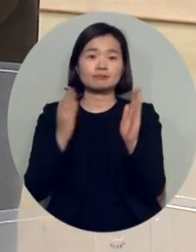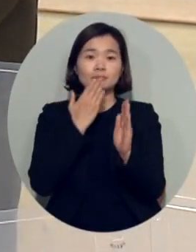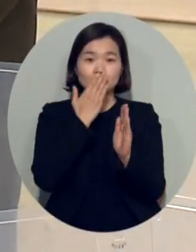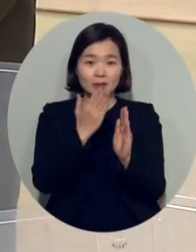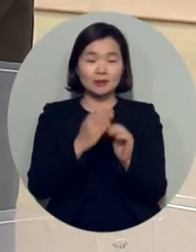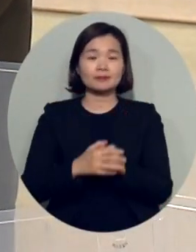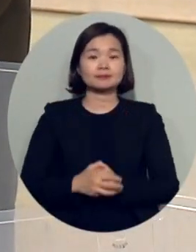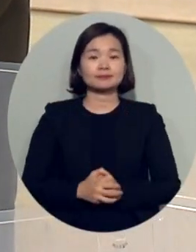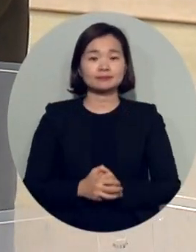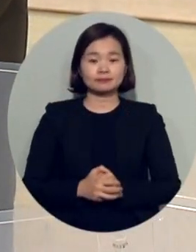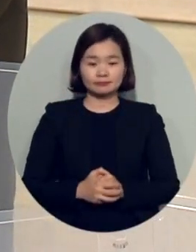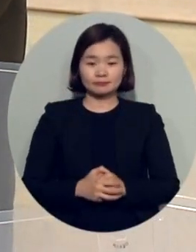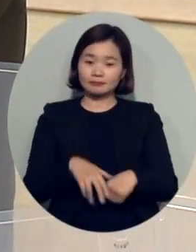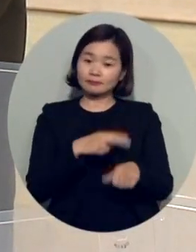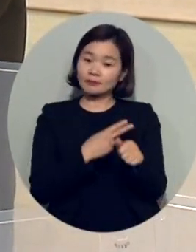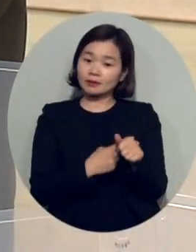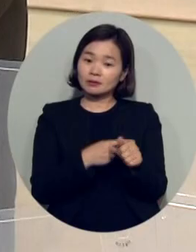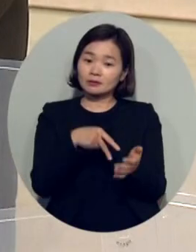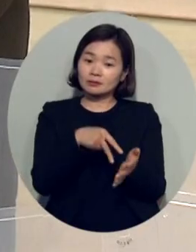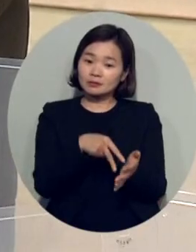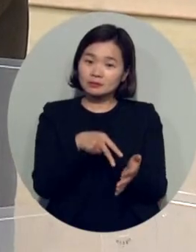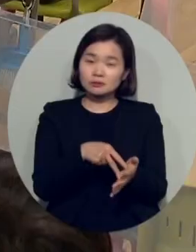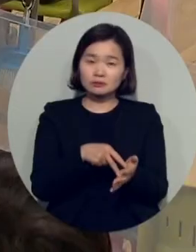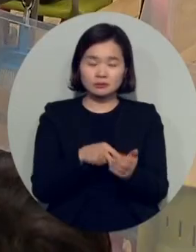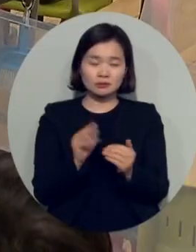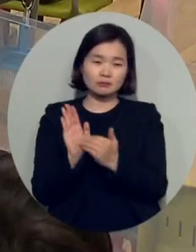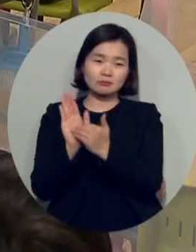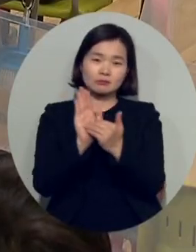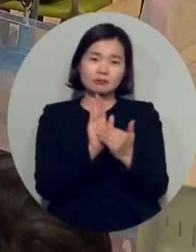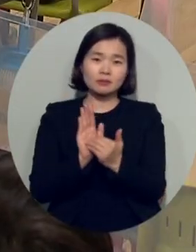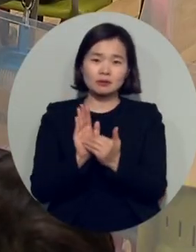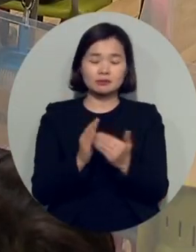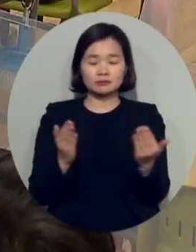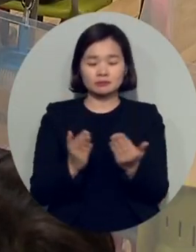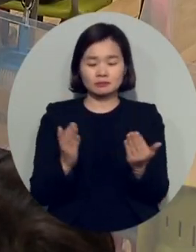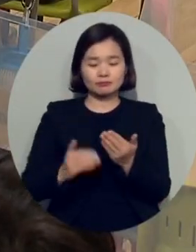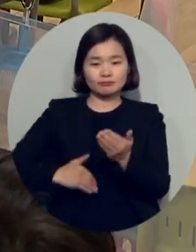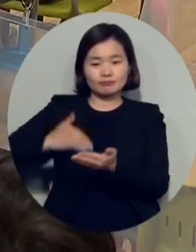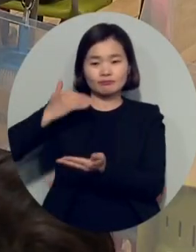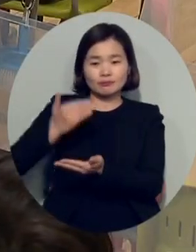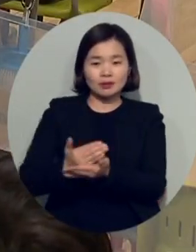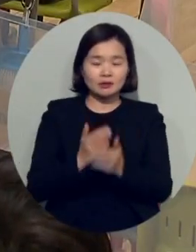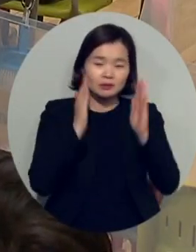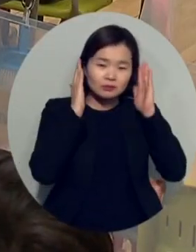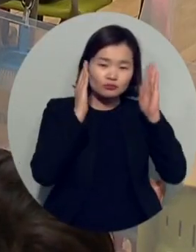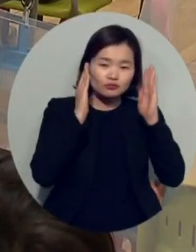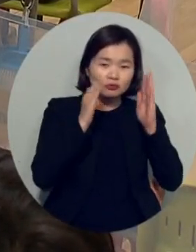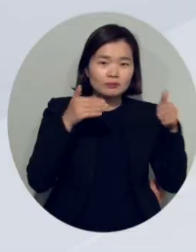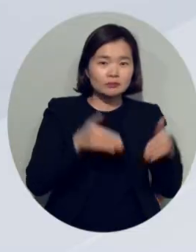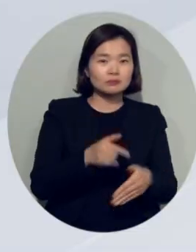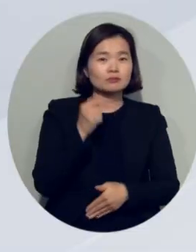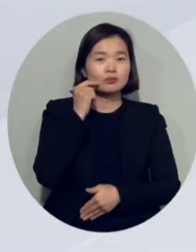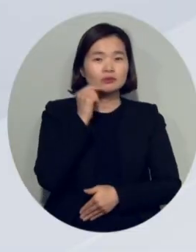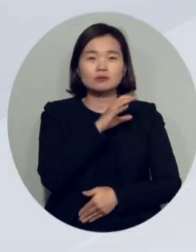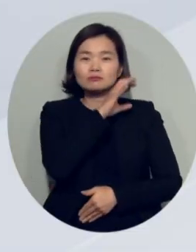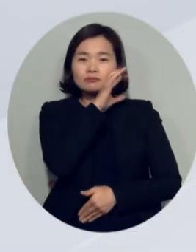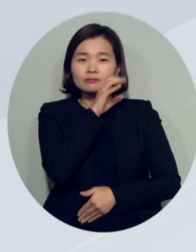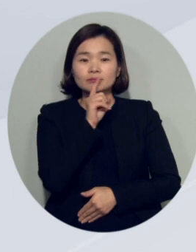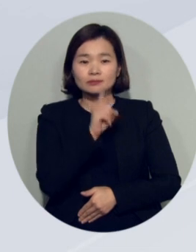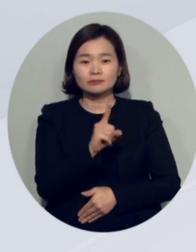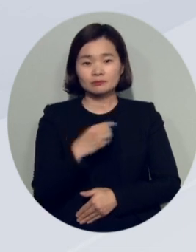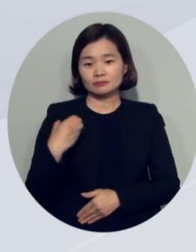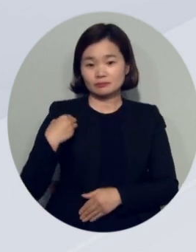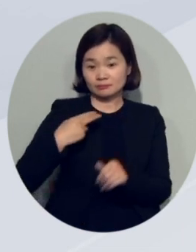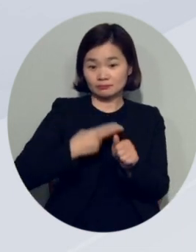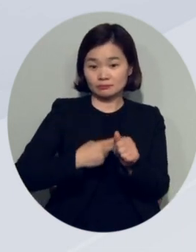했습니다. 교사들은 방역 업무 증가로 수업에 전념할 수 없다며 반발하고 있습니다. 담임